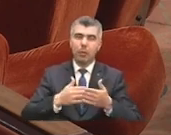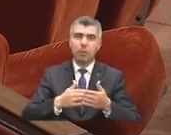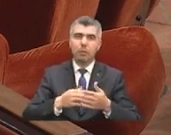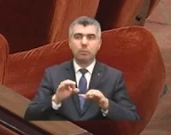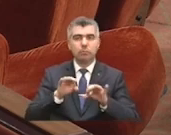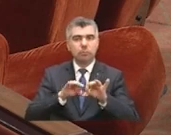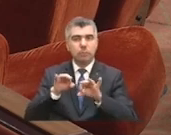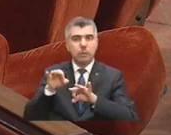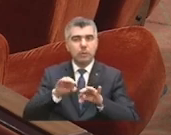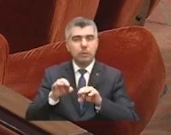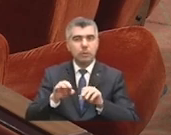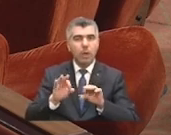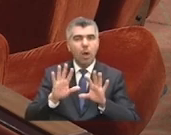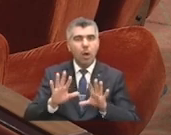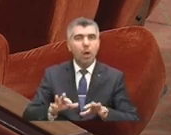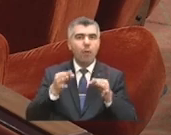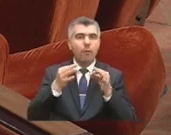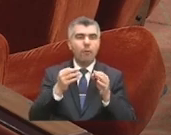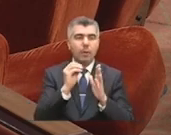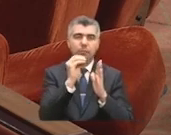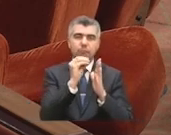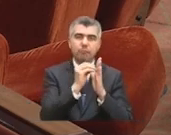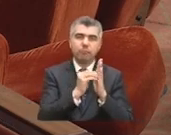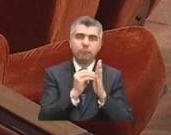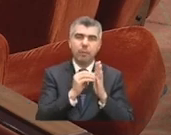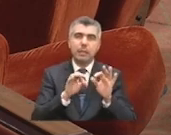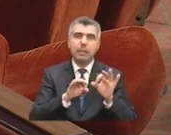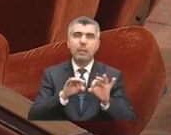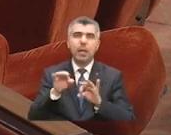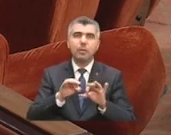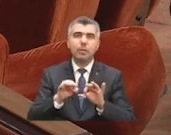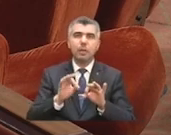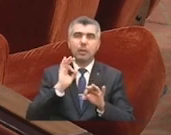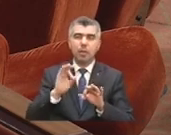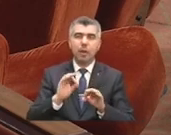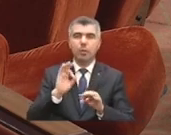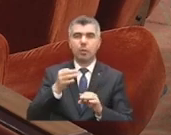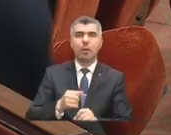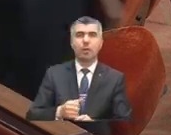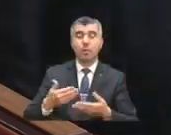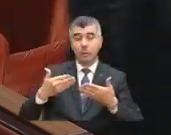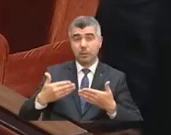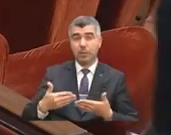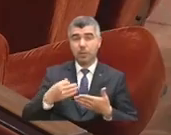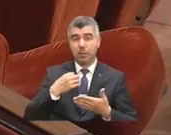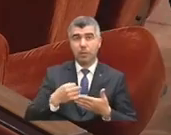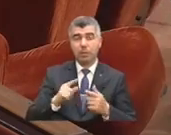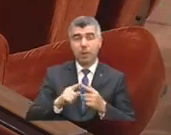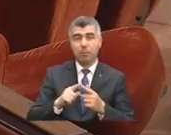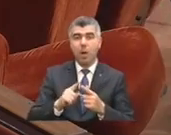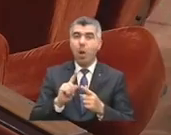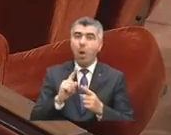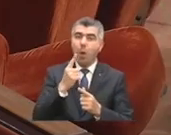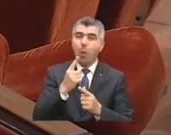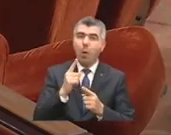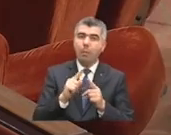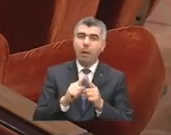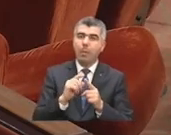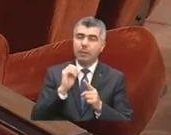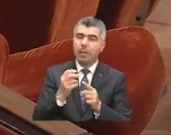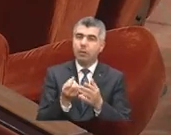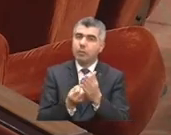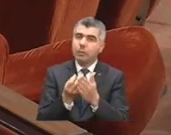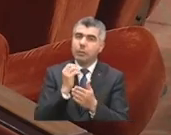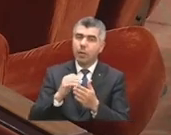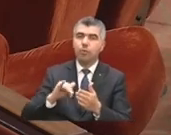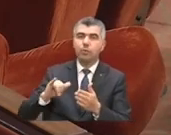المنهجية والروح اللي كان داخل هاد الاستراتيجية باقتراح هاد التطبيق اللي حاليا كيف ما قلت سيتون بيريود ديسي، يمكن مجموعة ديال الملاحظات عليه من